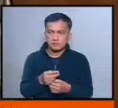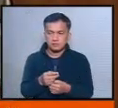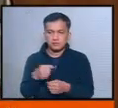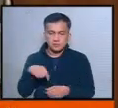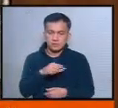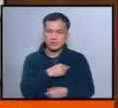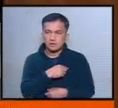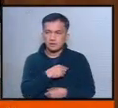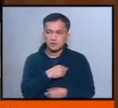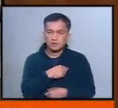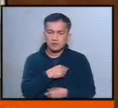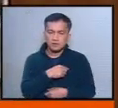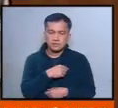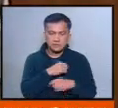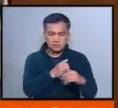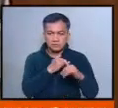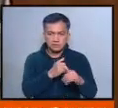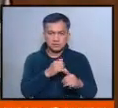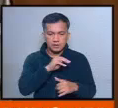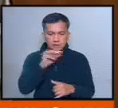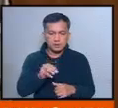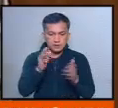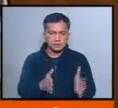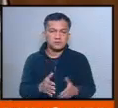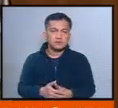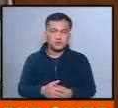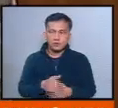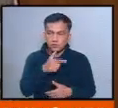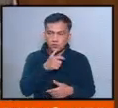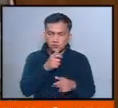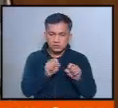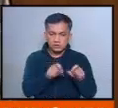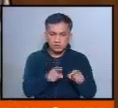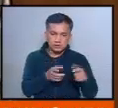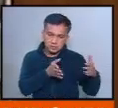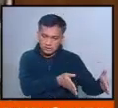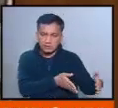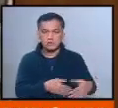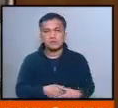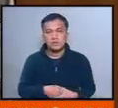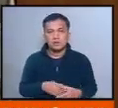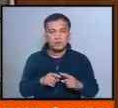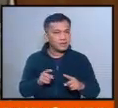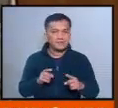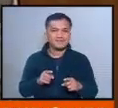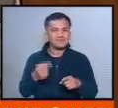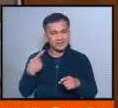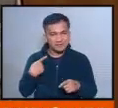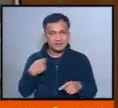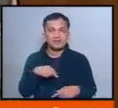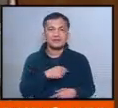our fellow Manilans who are bending in the side. No? But meron